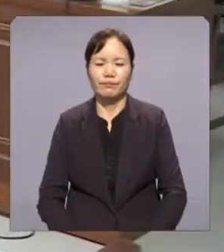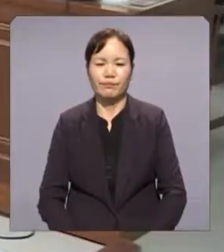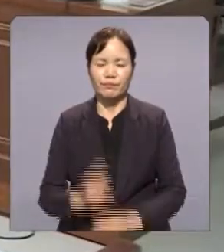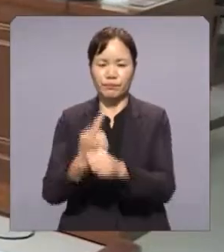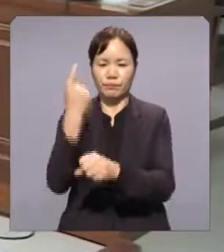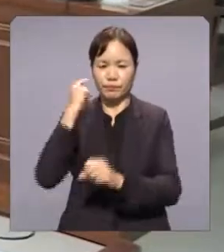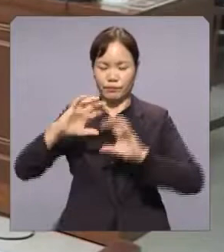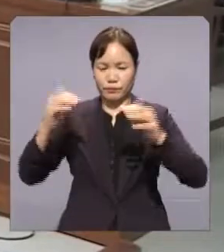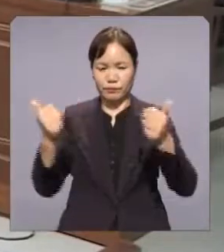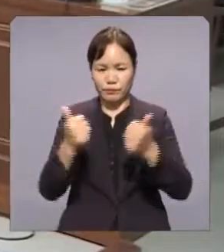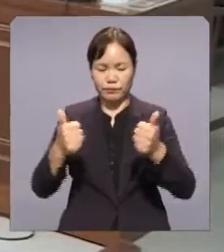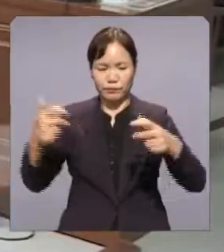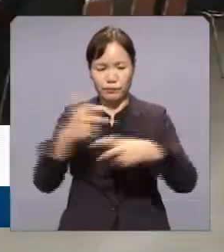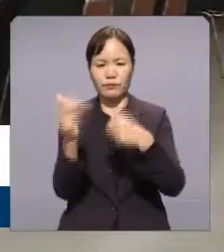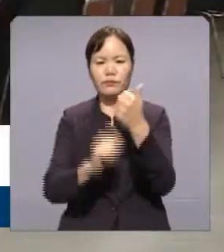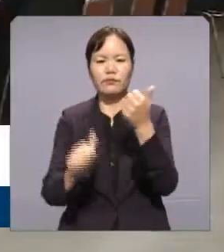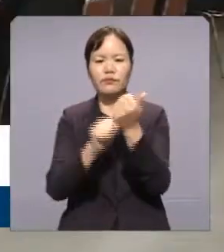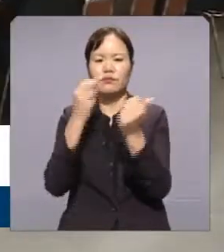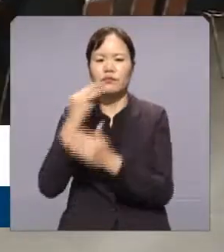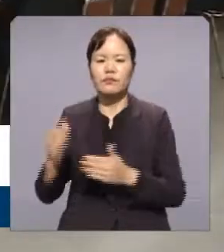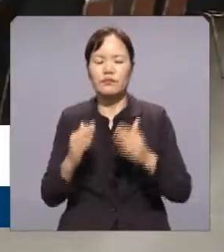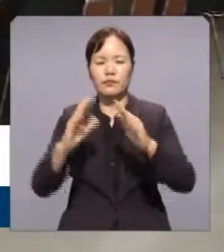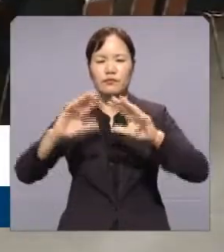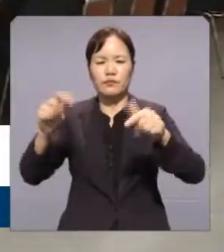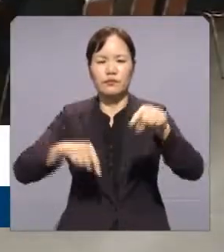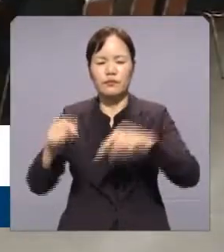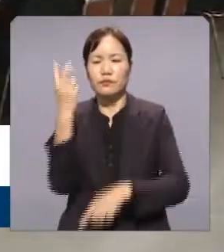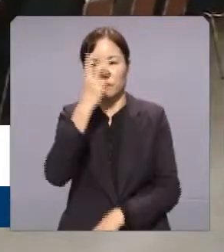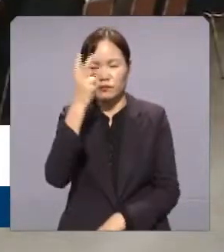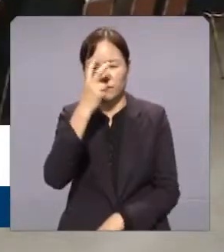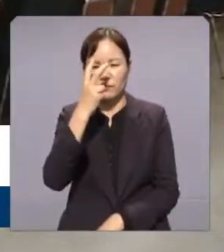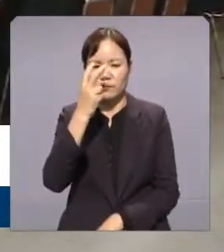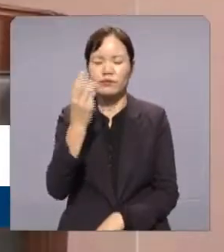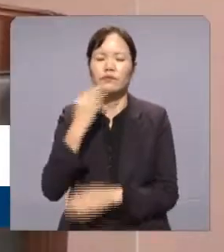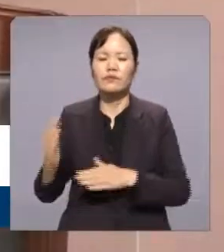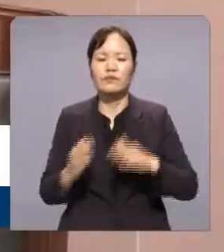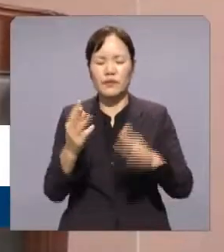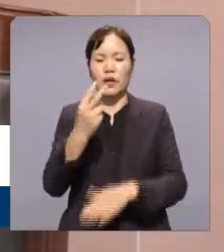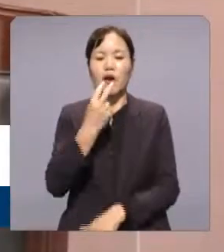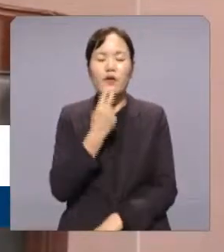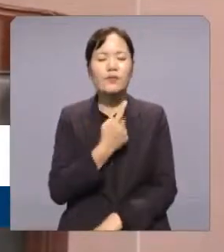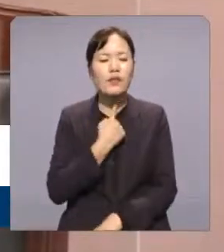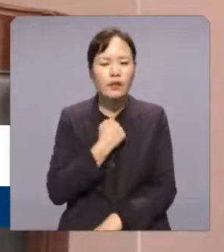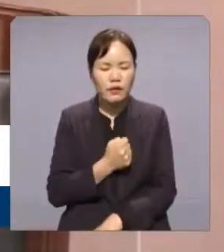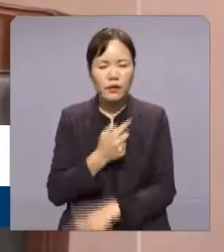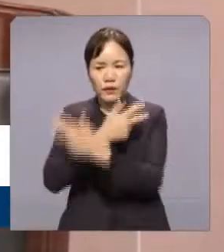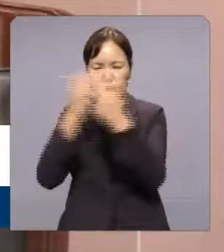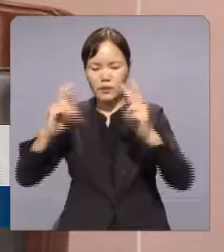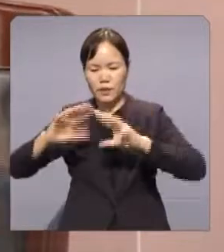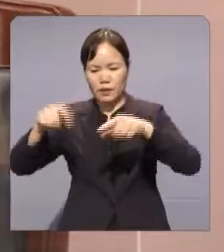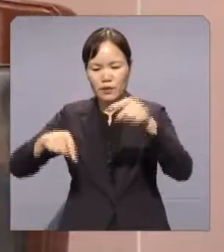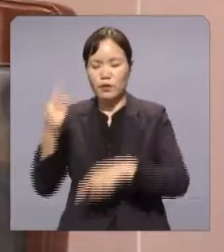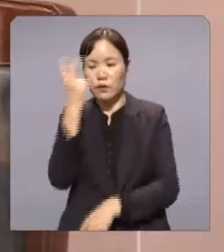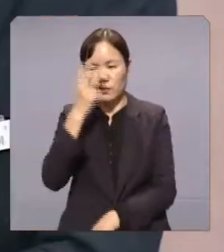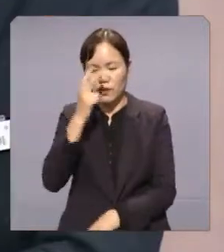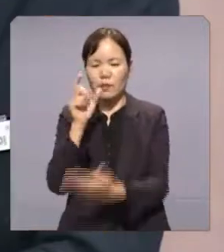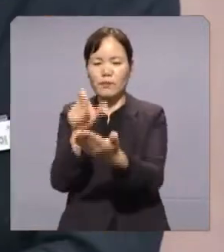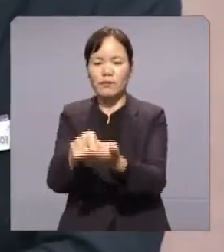지난해 국회 국토교통위원회 경기도 국정감사. 경기도는 없었던 이재명 국감으로